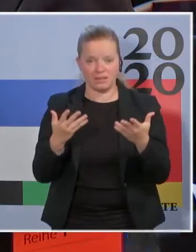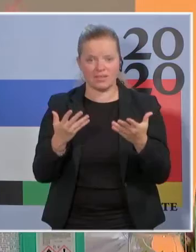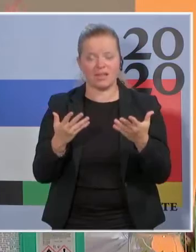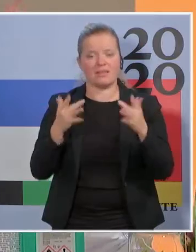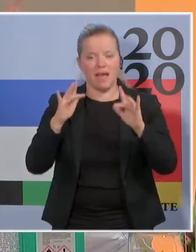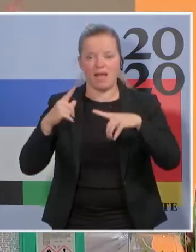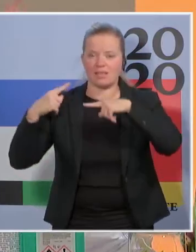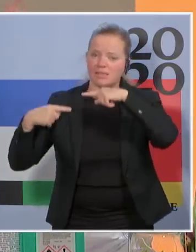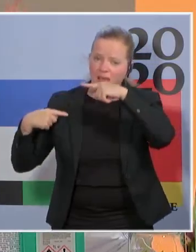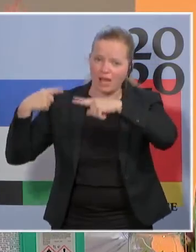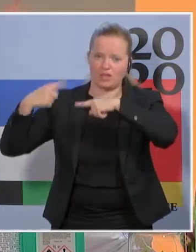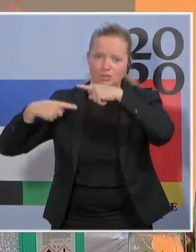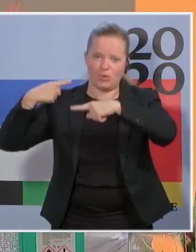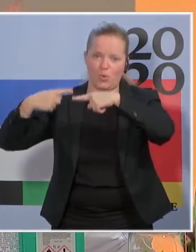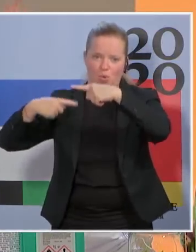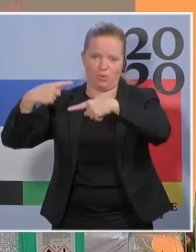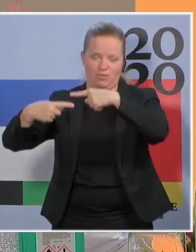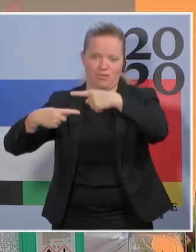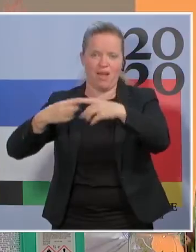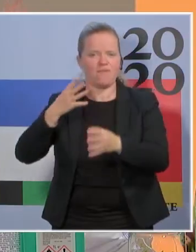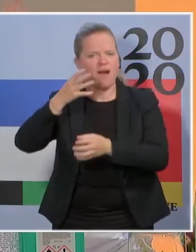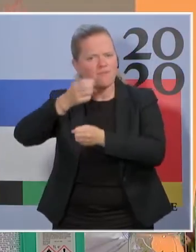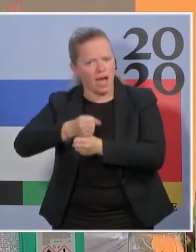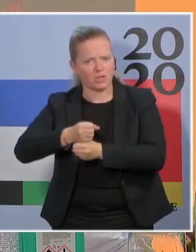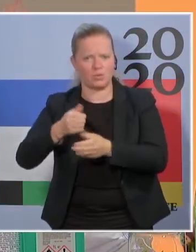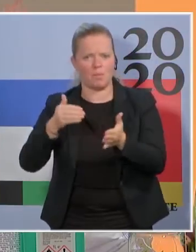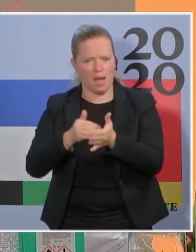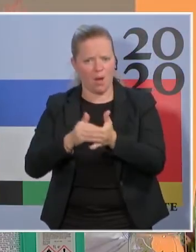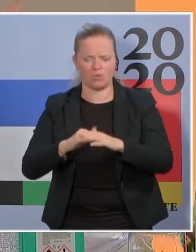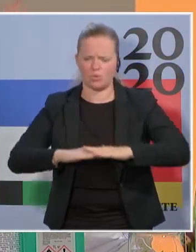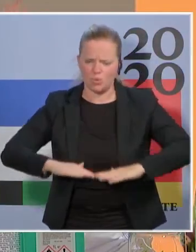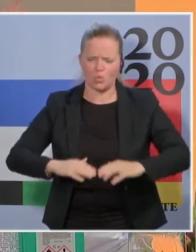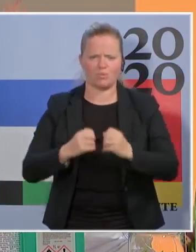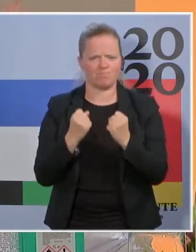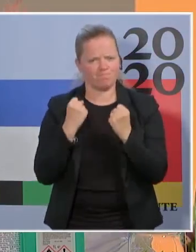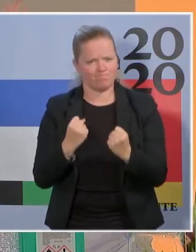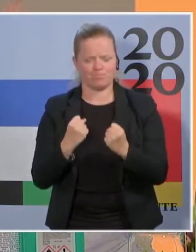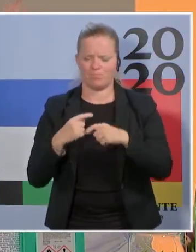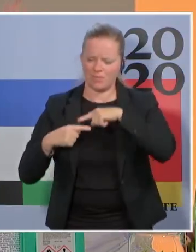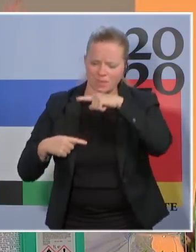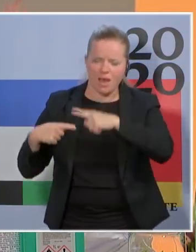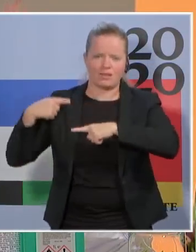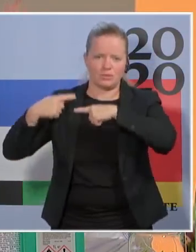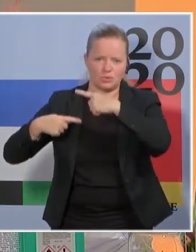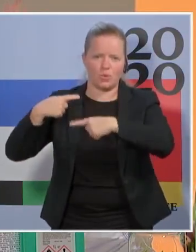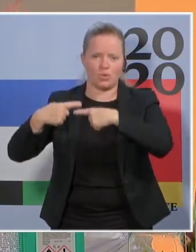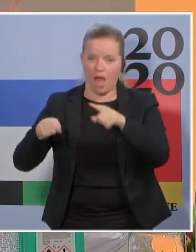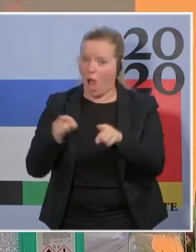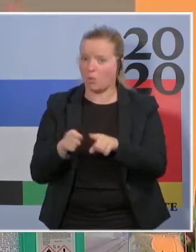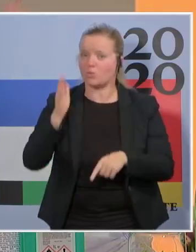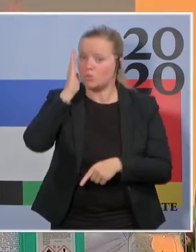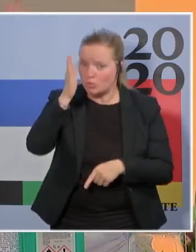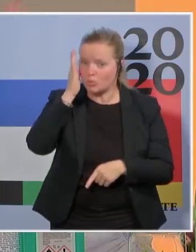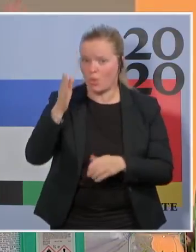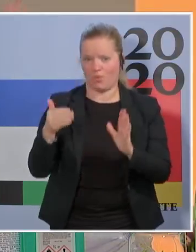eine Tradition gibt und diese Verfassung braucht diese Grundfesten auch sehr wohl in der Zukunft.